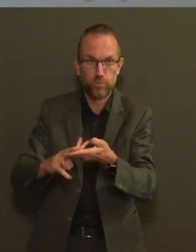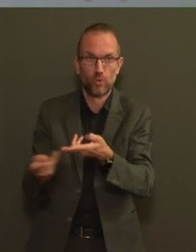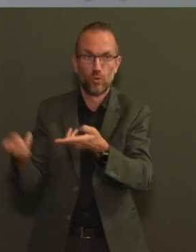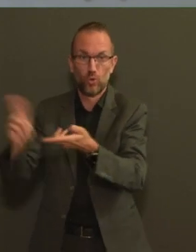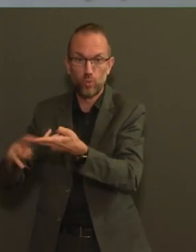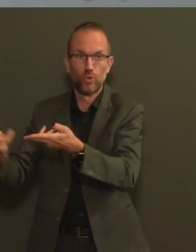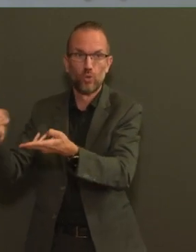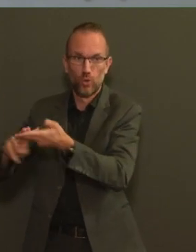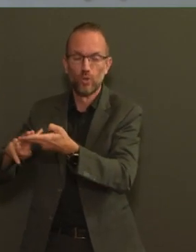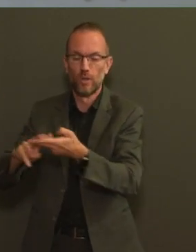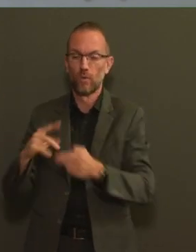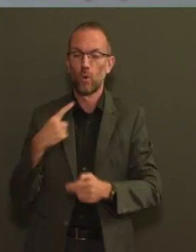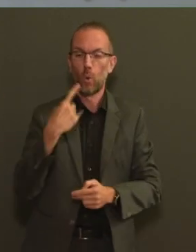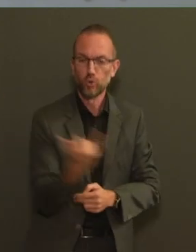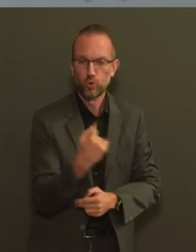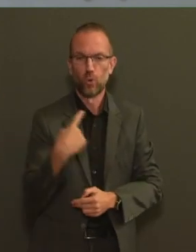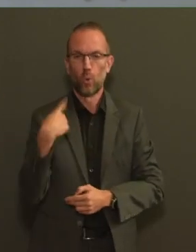les 11 jours.